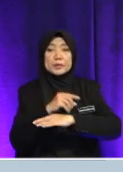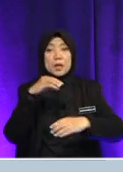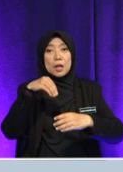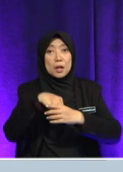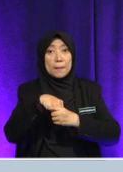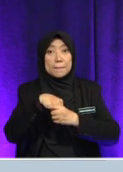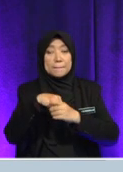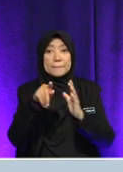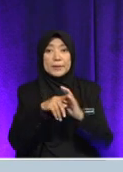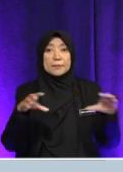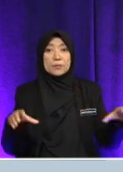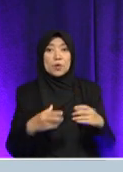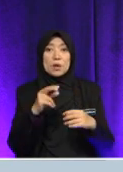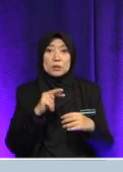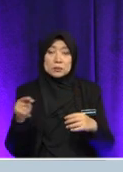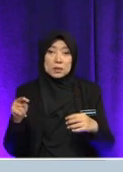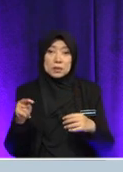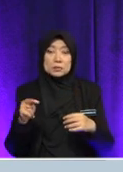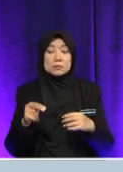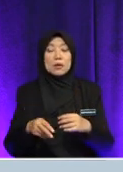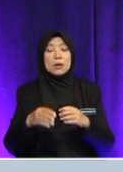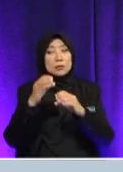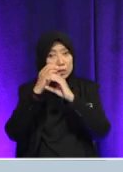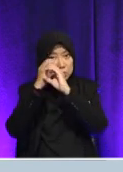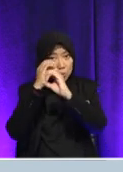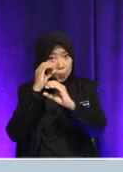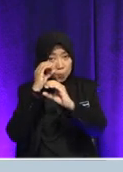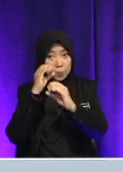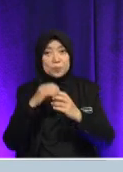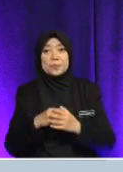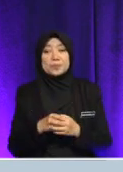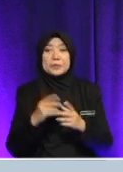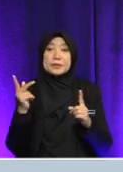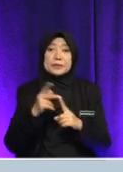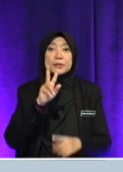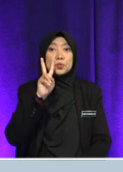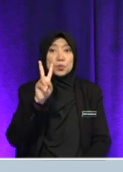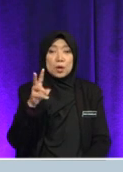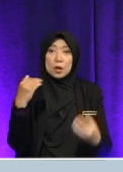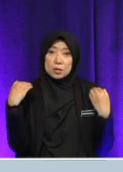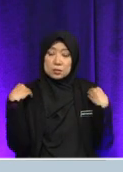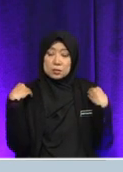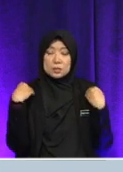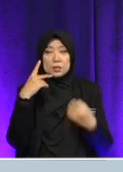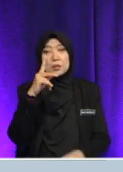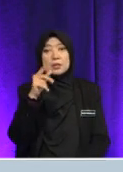Ya ini kita ada teleskop oke yang kedua yang kedua kita ada pembesaran